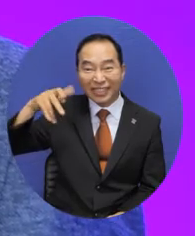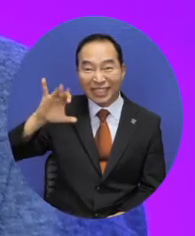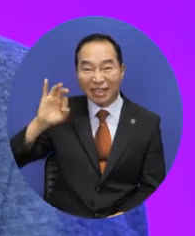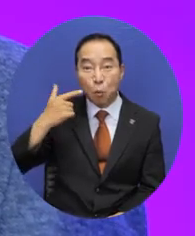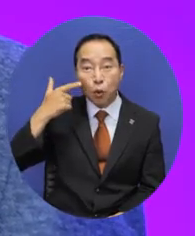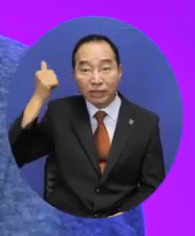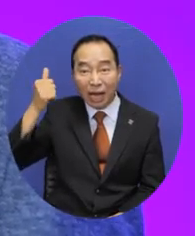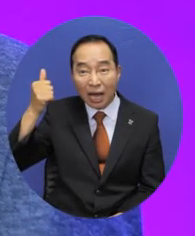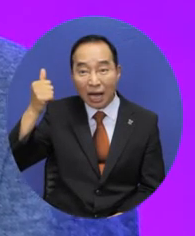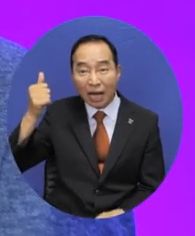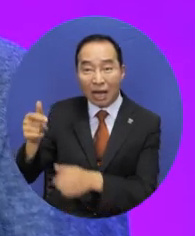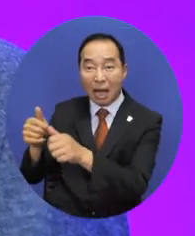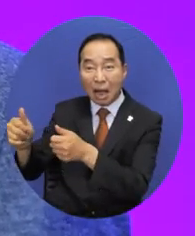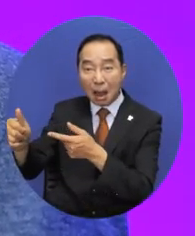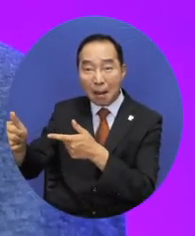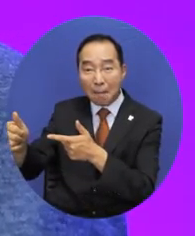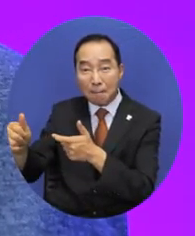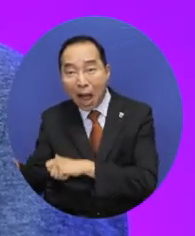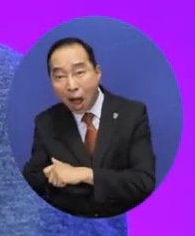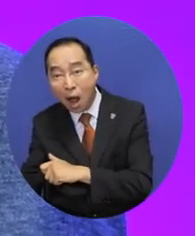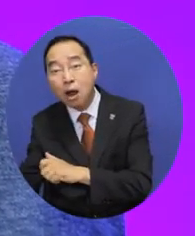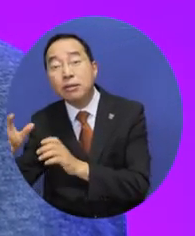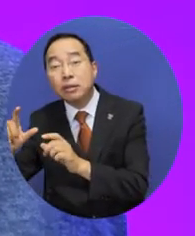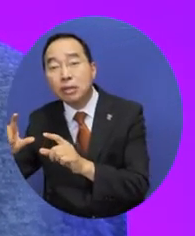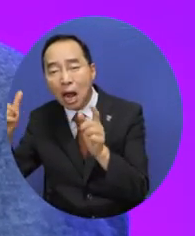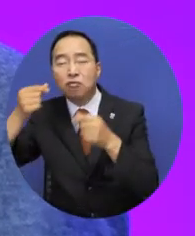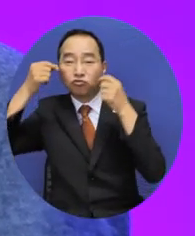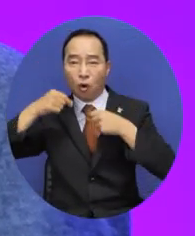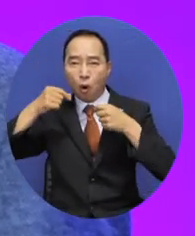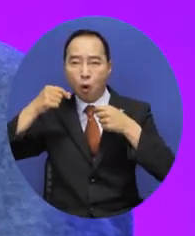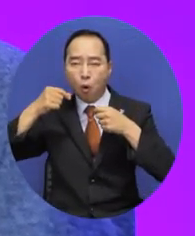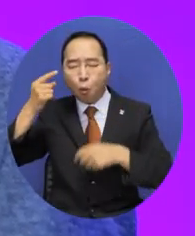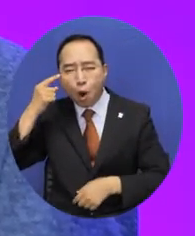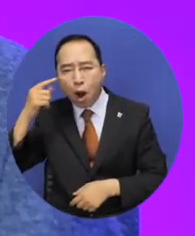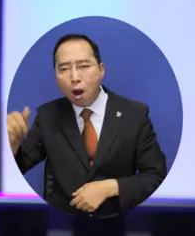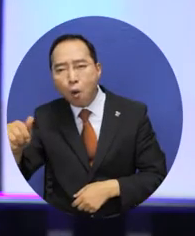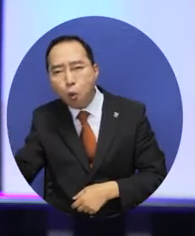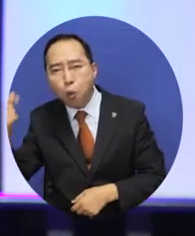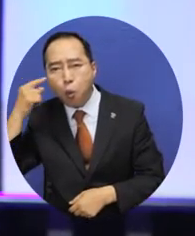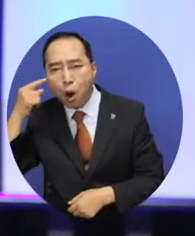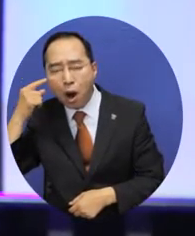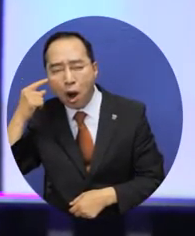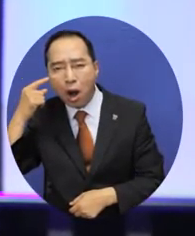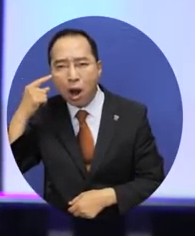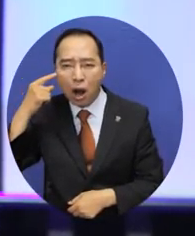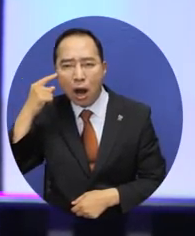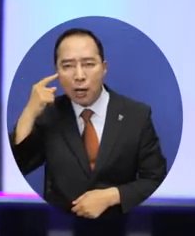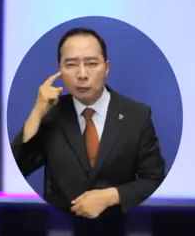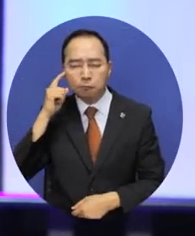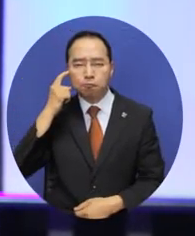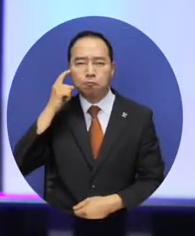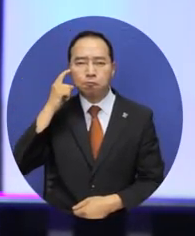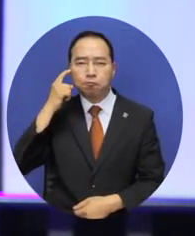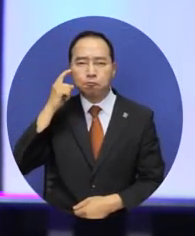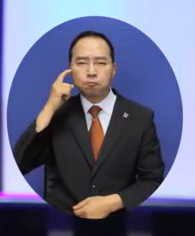무엇이 저 선한 목사님을 죽게 만들었는가 이에 대해서 생각을